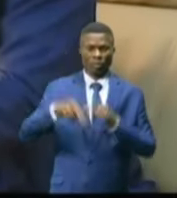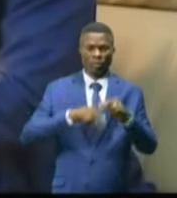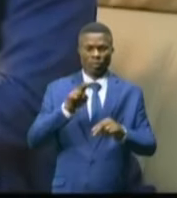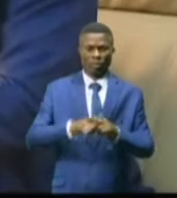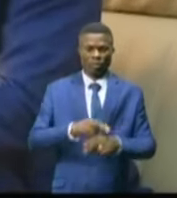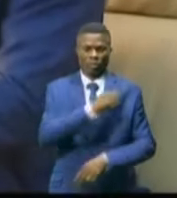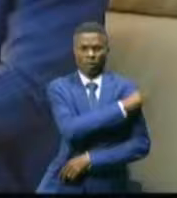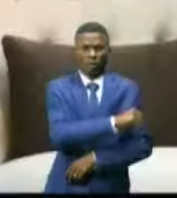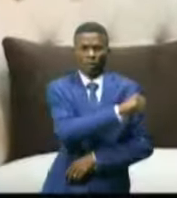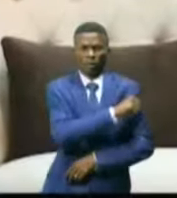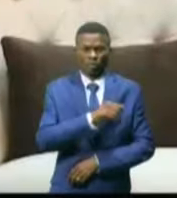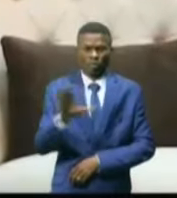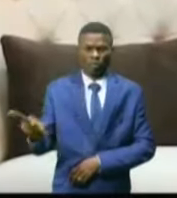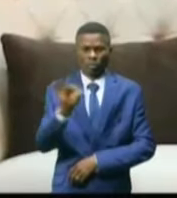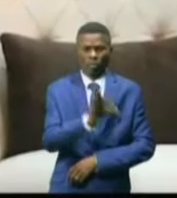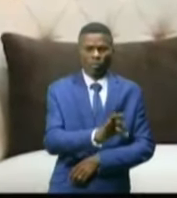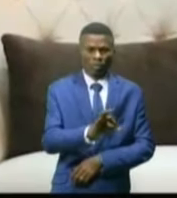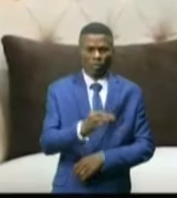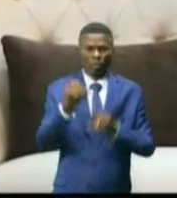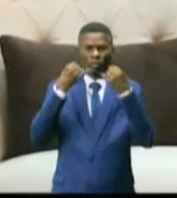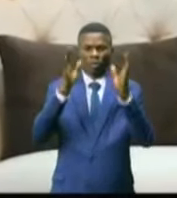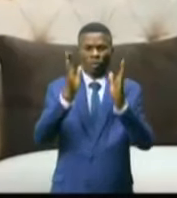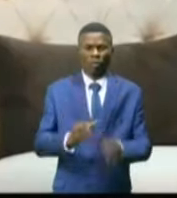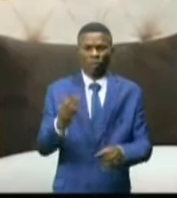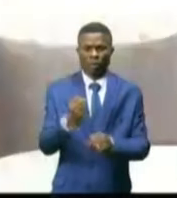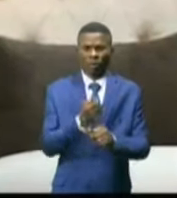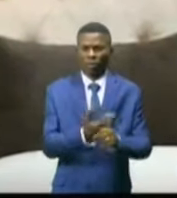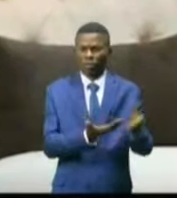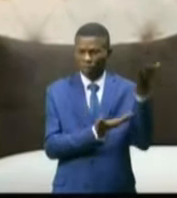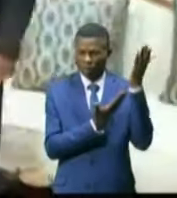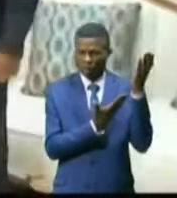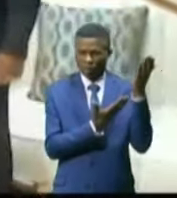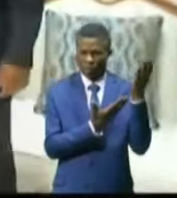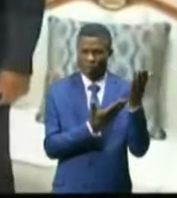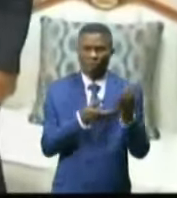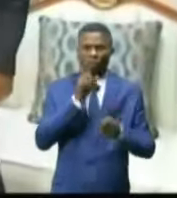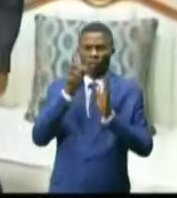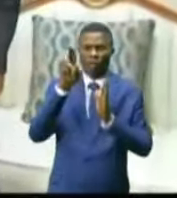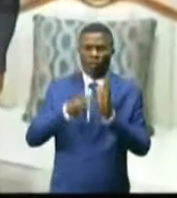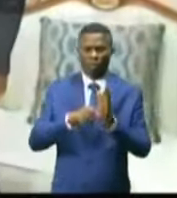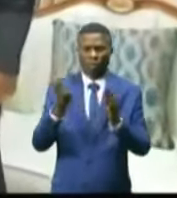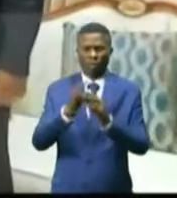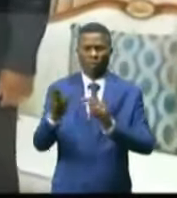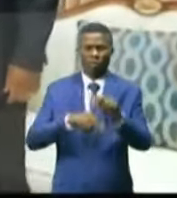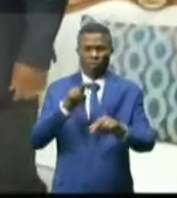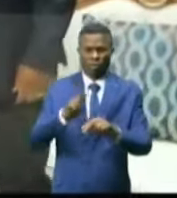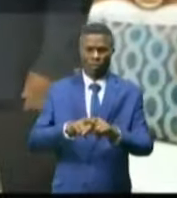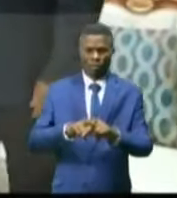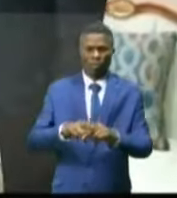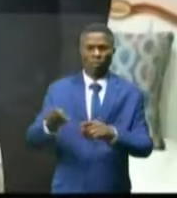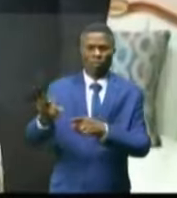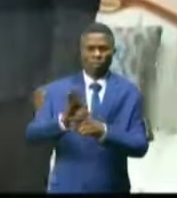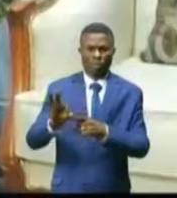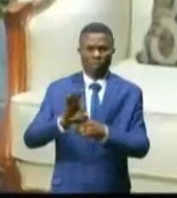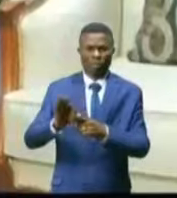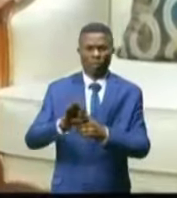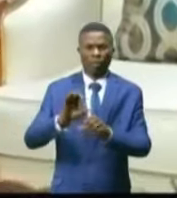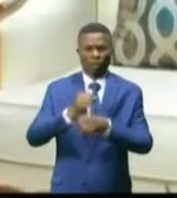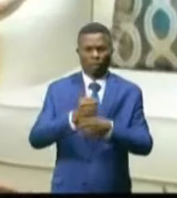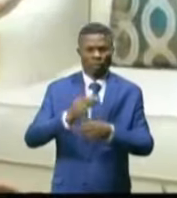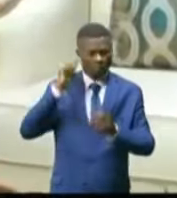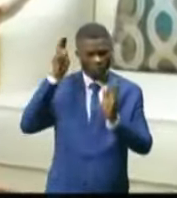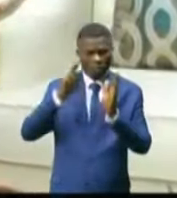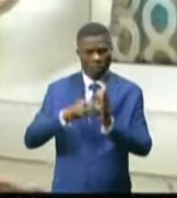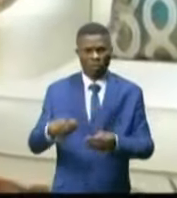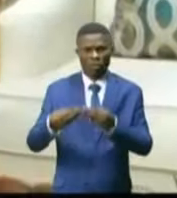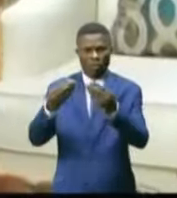Augustin Kabouya, nommé informateur pour une mission principale d'identifier une majorité parlementaire à l'Assemblée nationale en vue de la formation d'un gouvernement, a remis